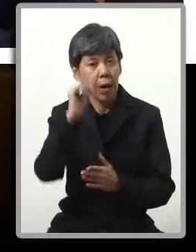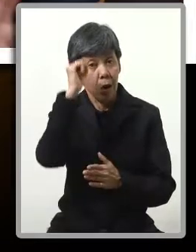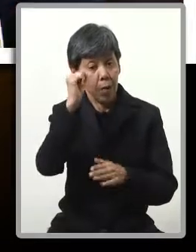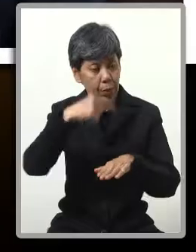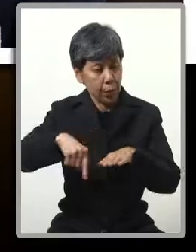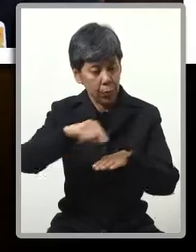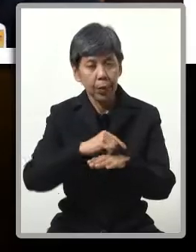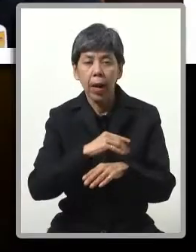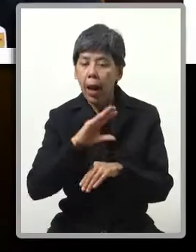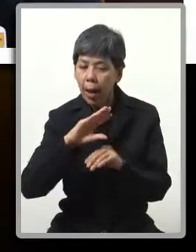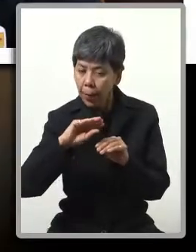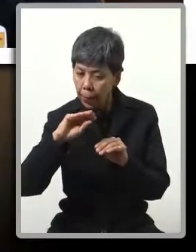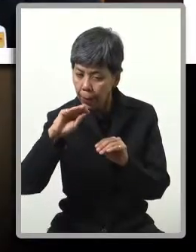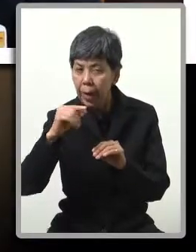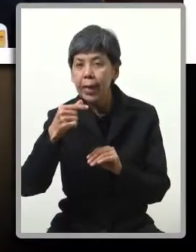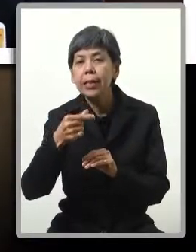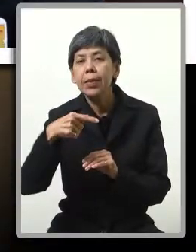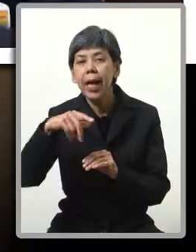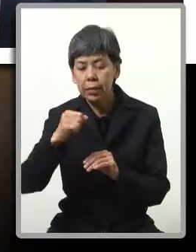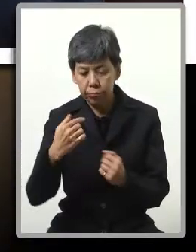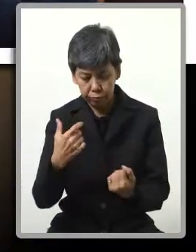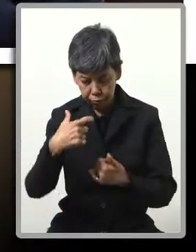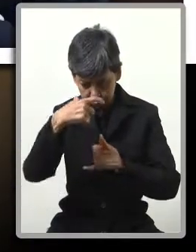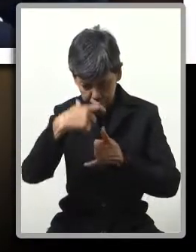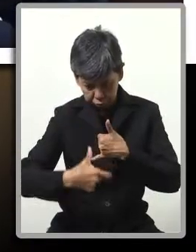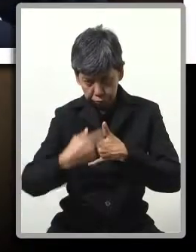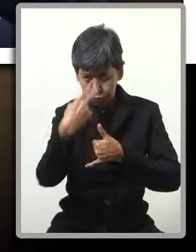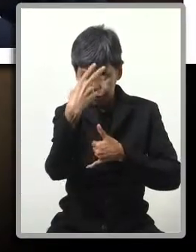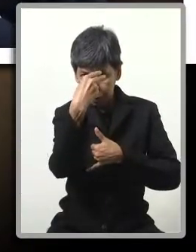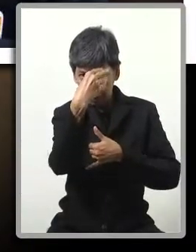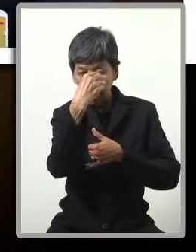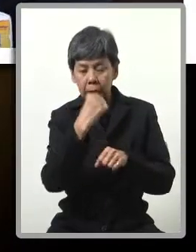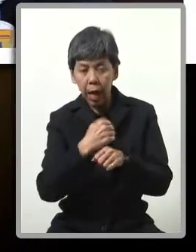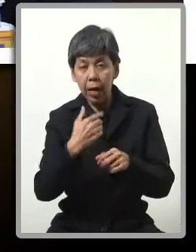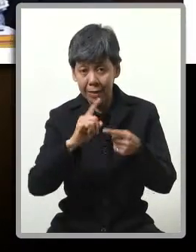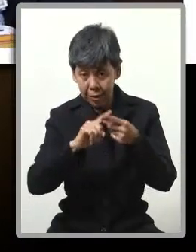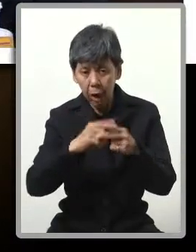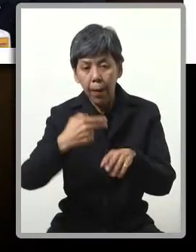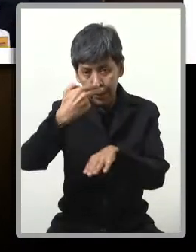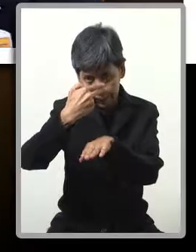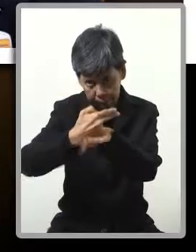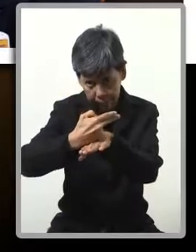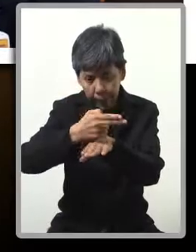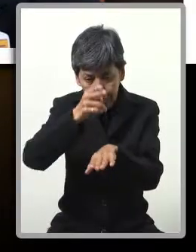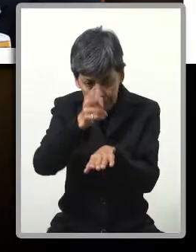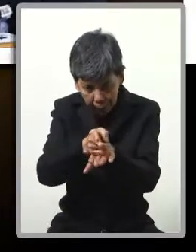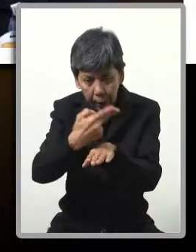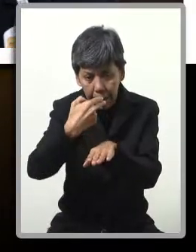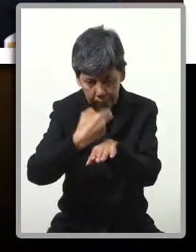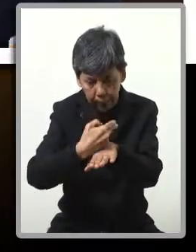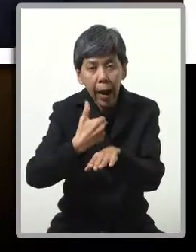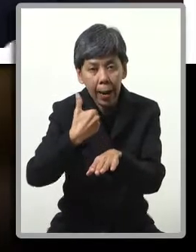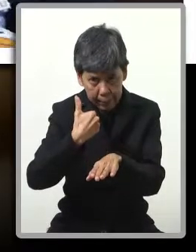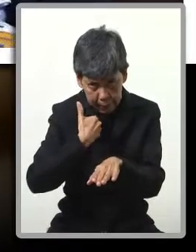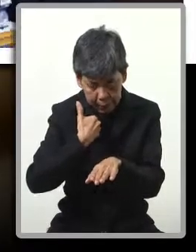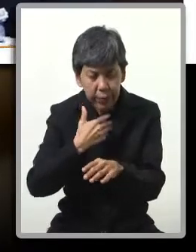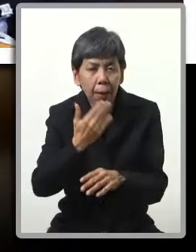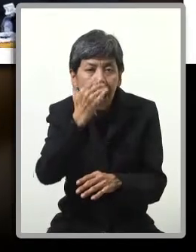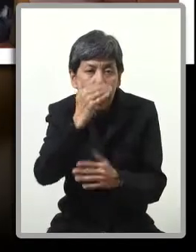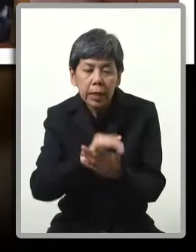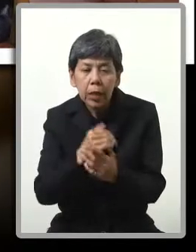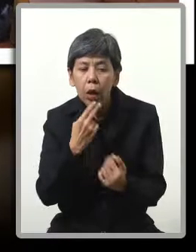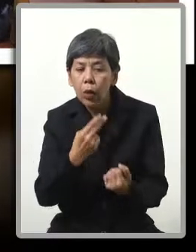ถใหม่ของเราทุกคันจะติด GPSเพื่อดูพฤติกรรมการขับ2ไม่พอนะฮะเราติดกล้องทั้งหน้าทั้งหลัง